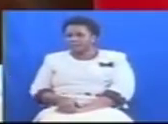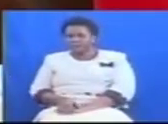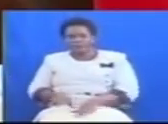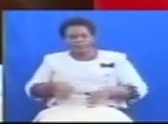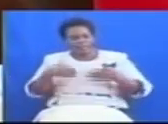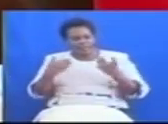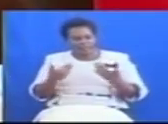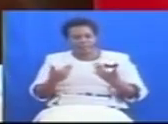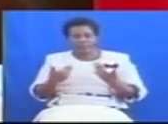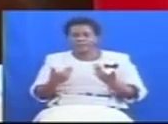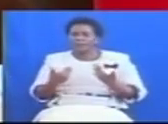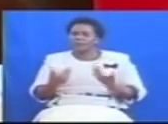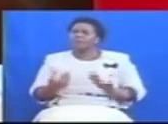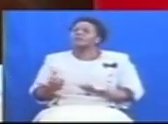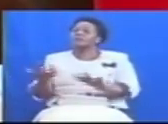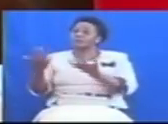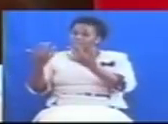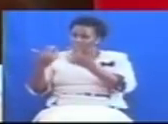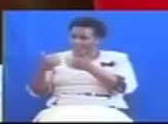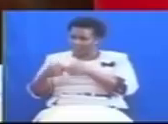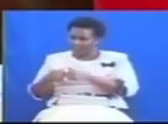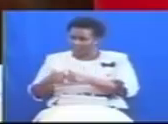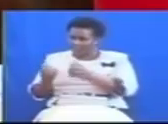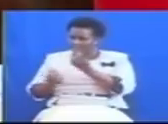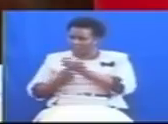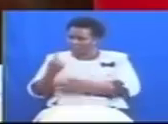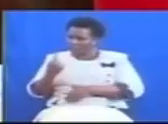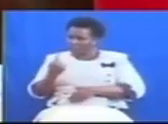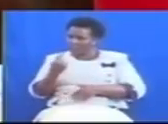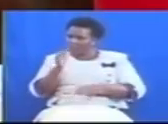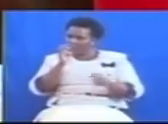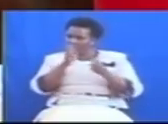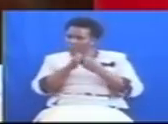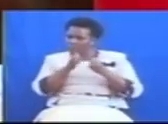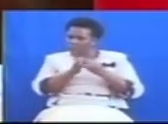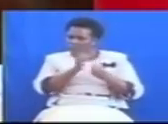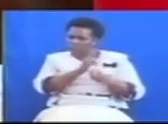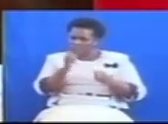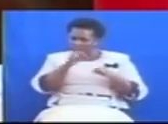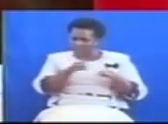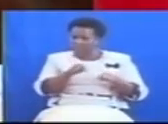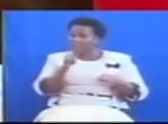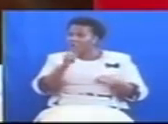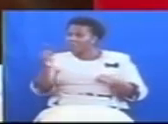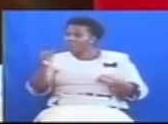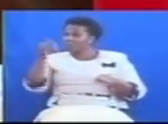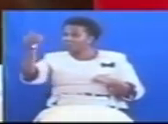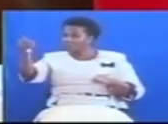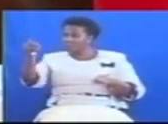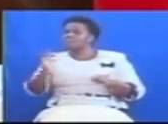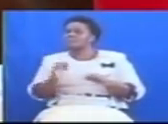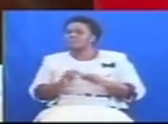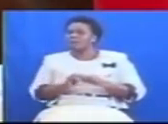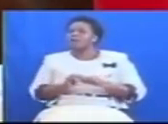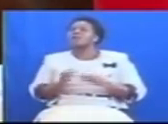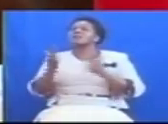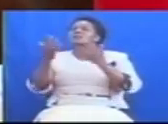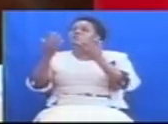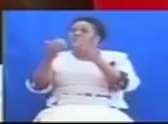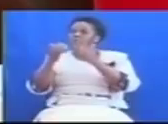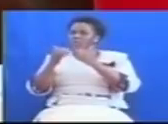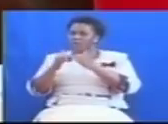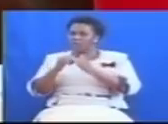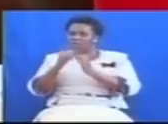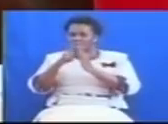inawezekana kabisa kama tutakubaliana katika vikao vya wiki hii inayokuja, basi tarehe 1 mwezi Julai ikawa ndio mwisho